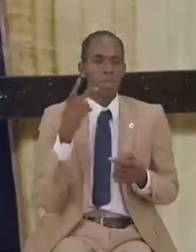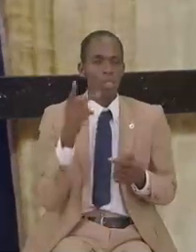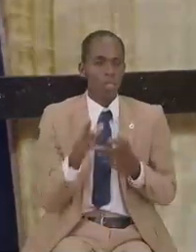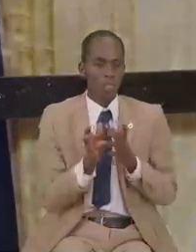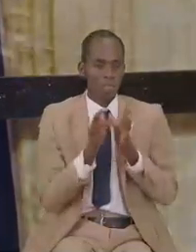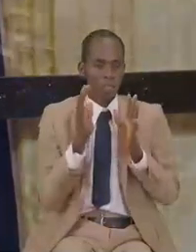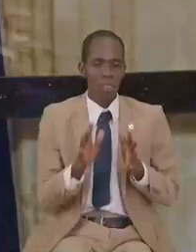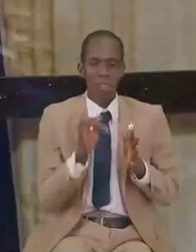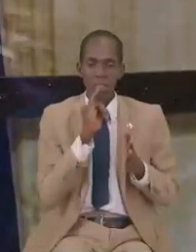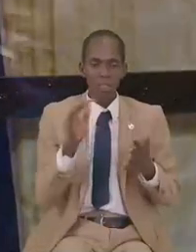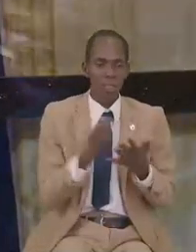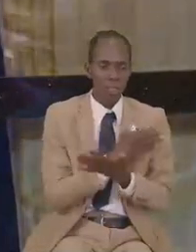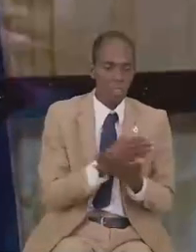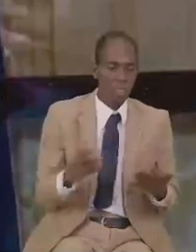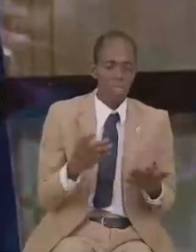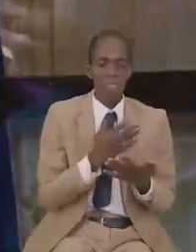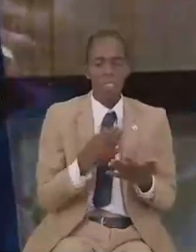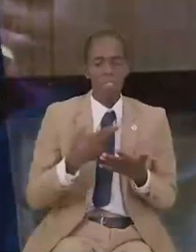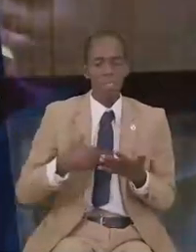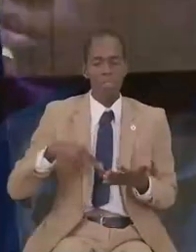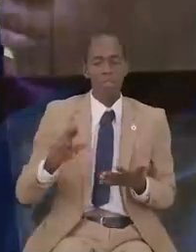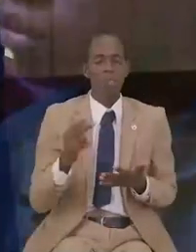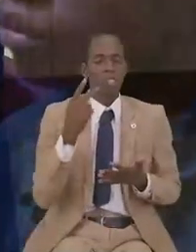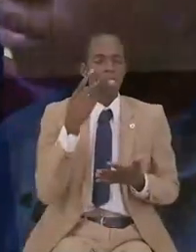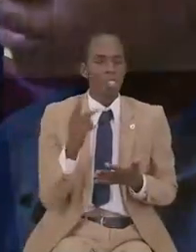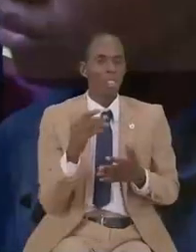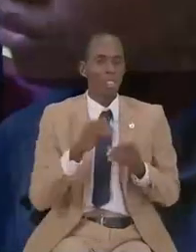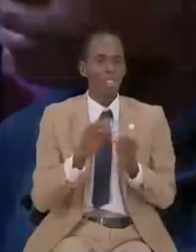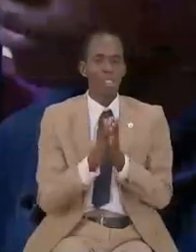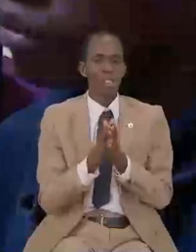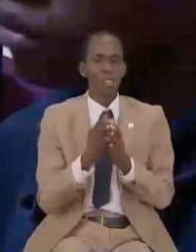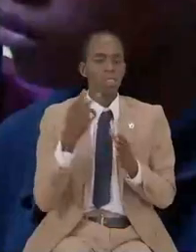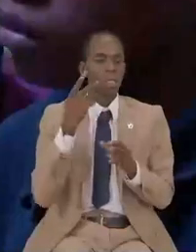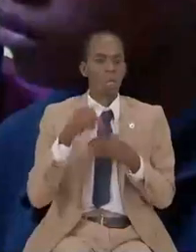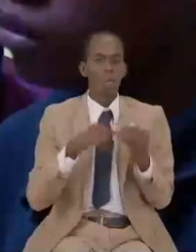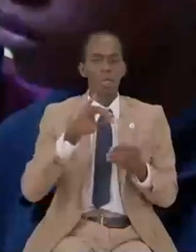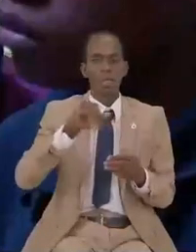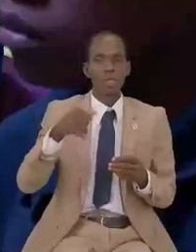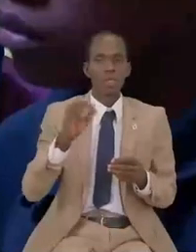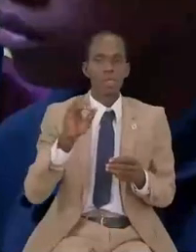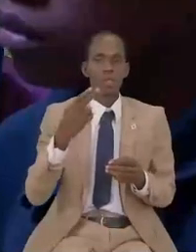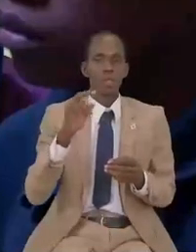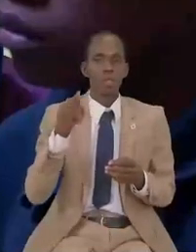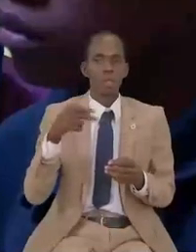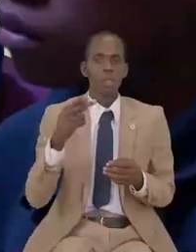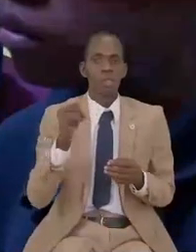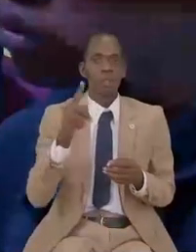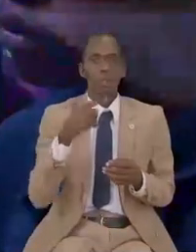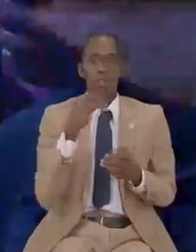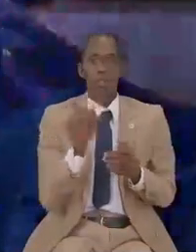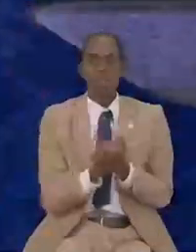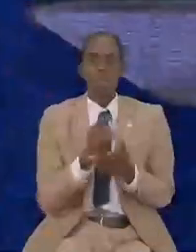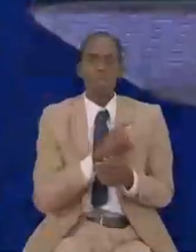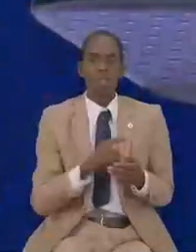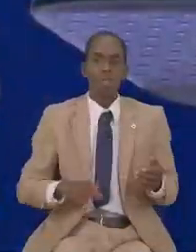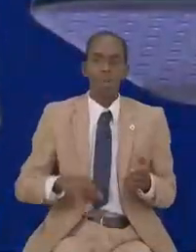religion de chansons. Et les juifs sont aussi des chanteurs. Voyons, Josaphat, il dit là que le Seigneur est bon,